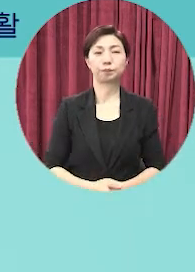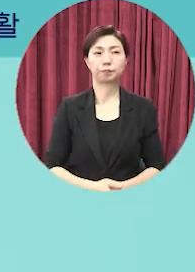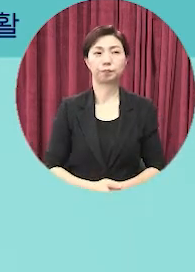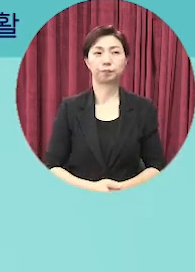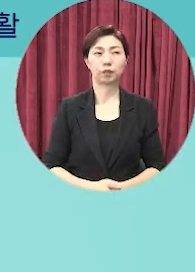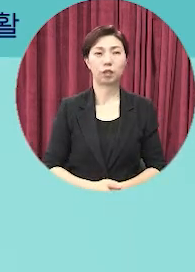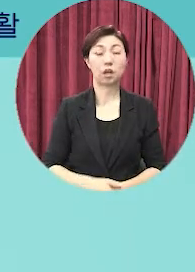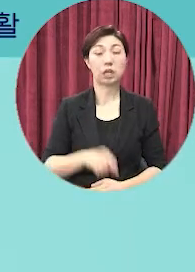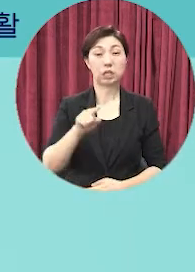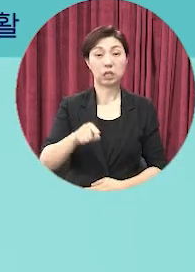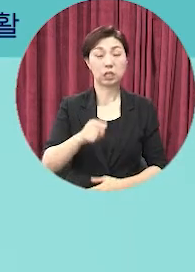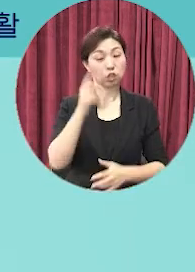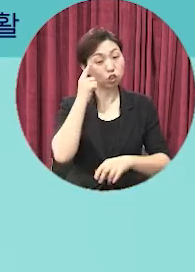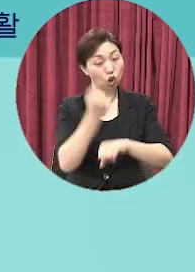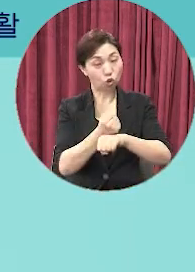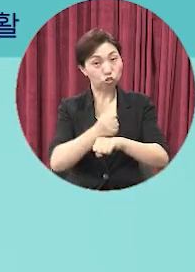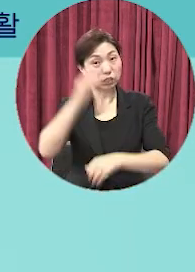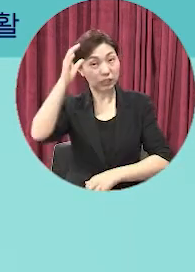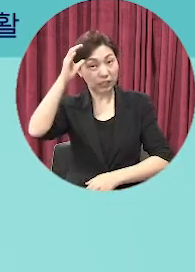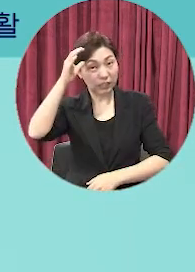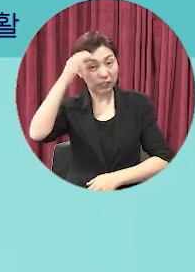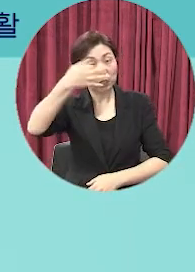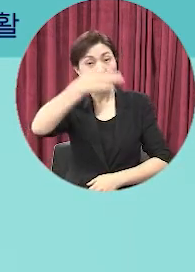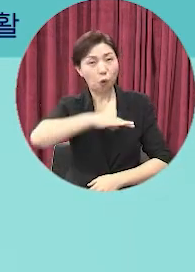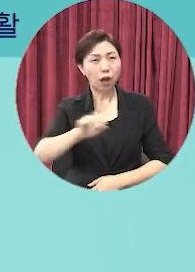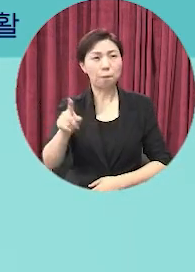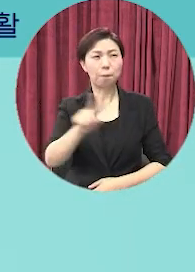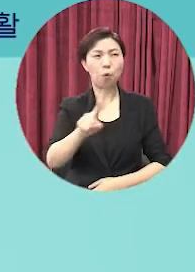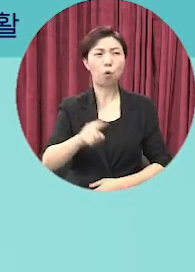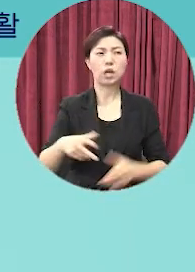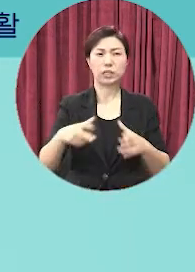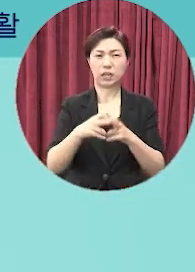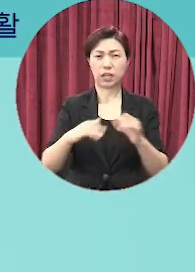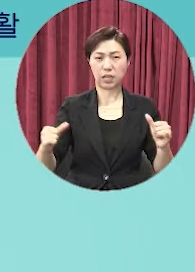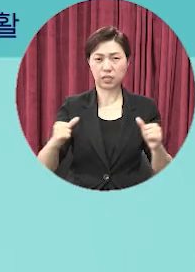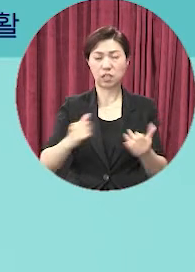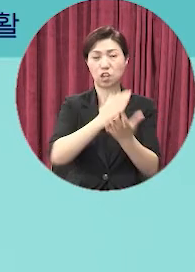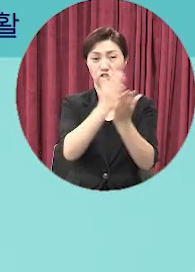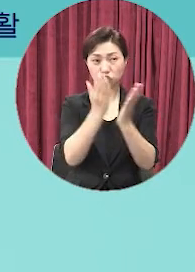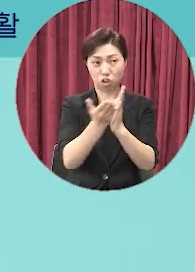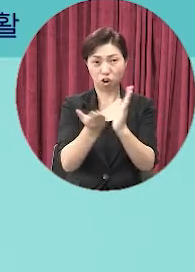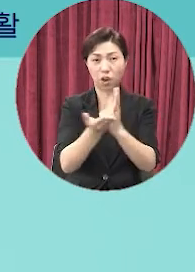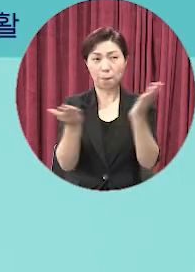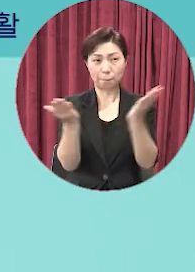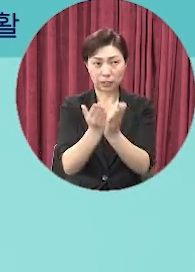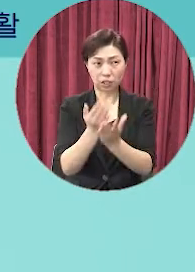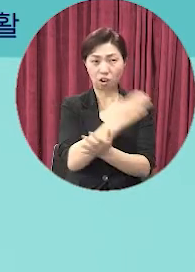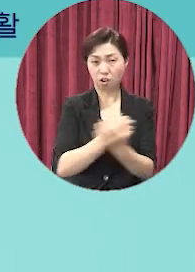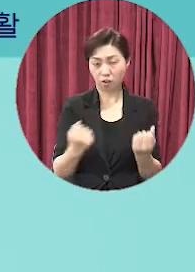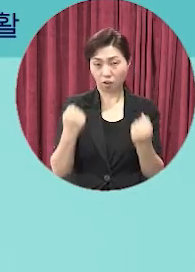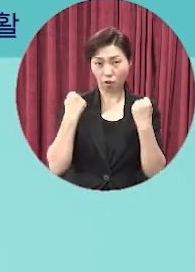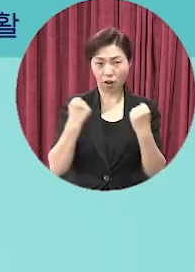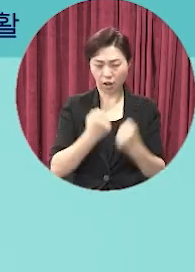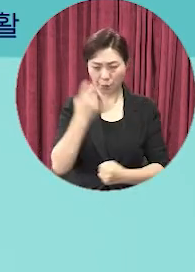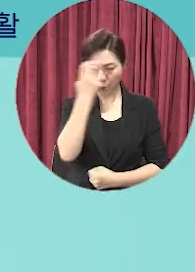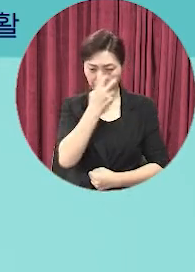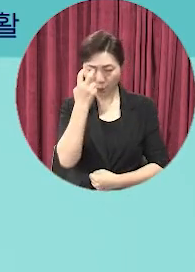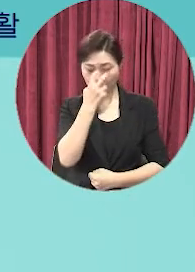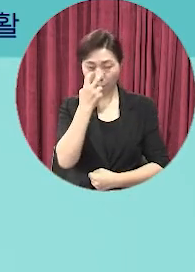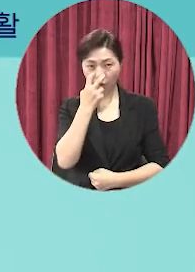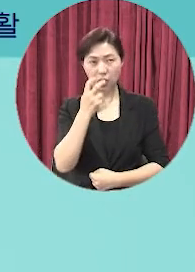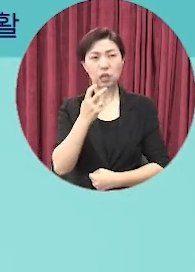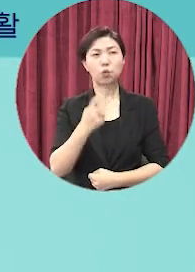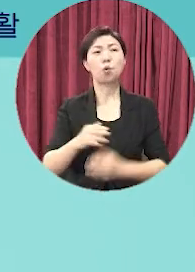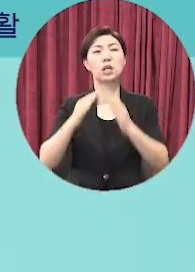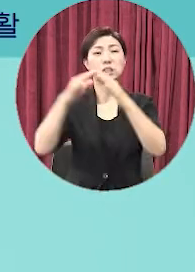기대효과는 이를 통해서 장애 유형별 건강관리 모니터링을 통해 지역 자원을 체계적으로 활용해서